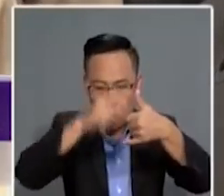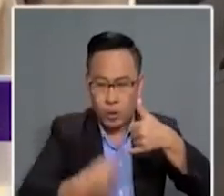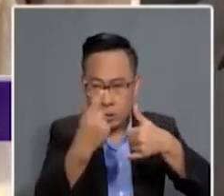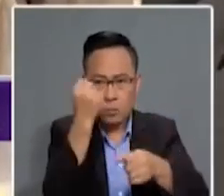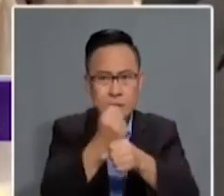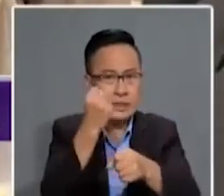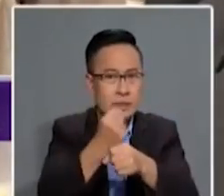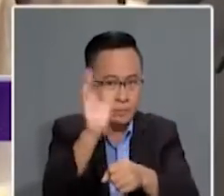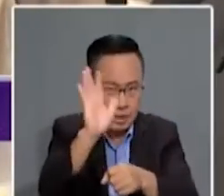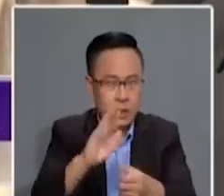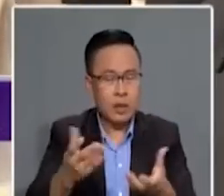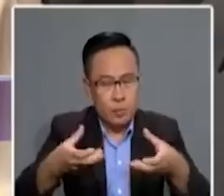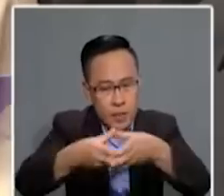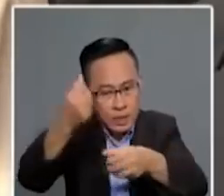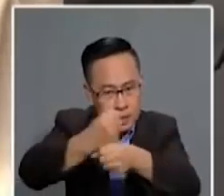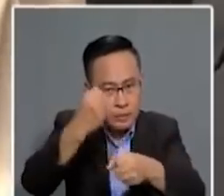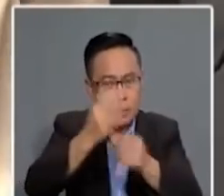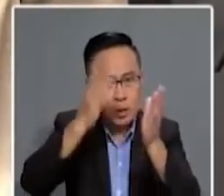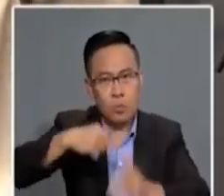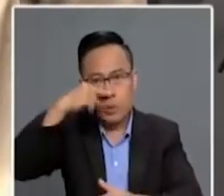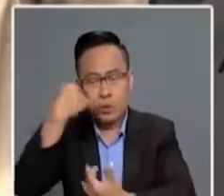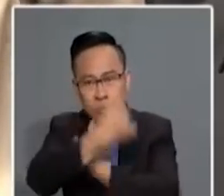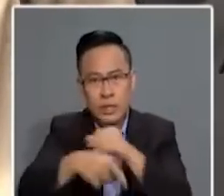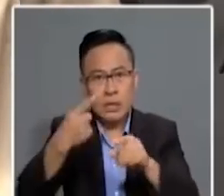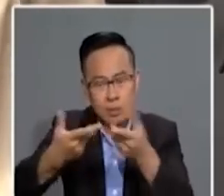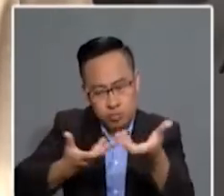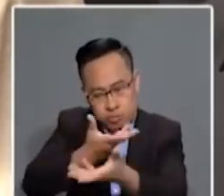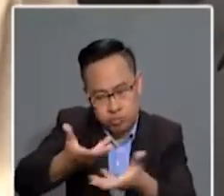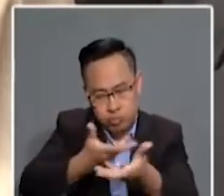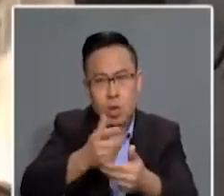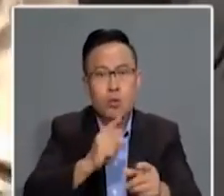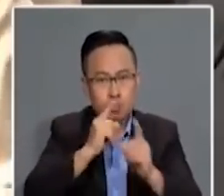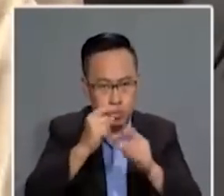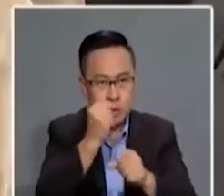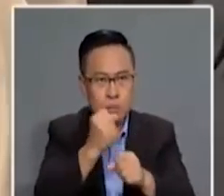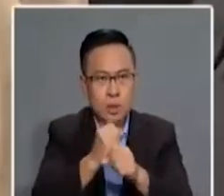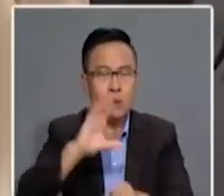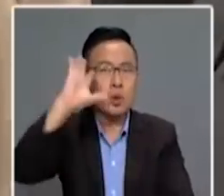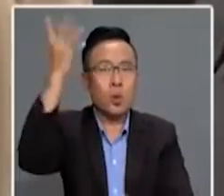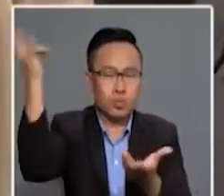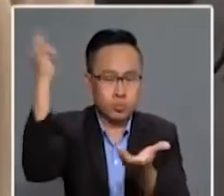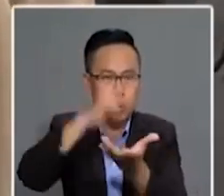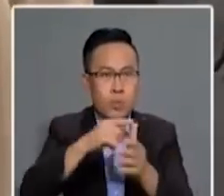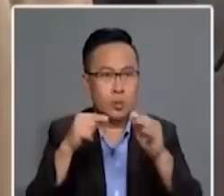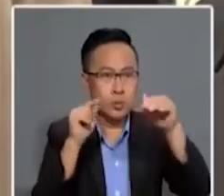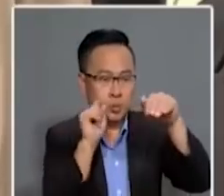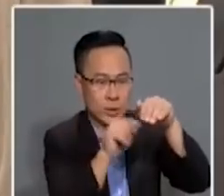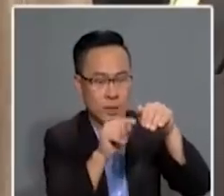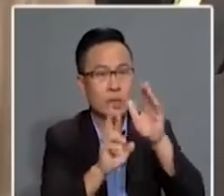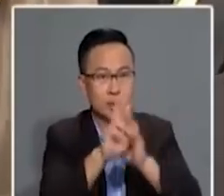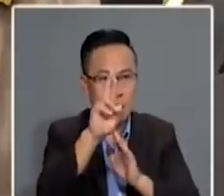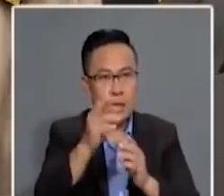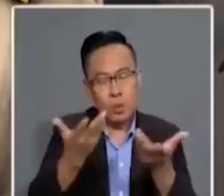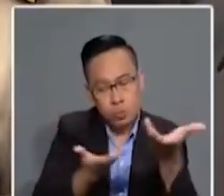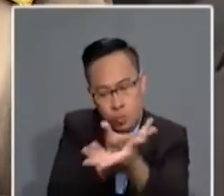คณะทำงานทั้งต่างประเทศด้วยนักเทคนิคต่างๆก็มาทั่วโลกก็อยู่ที่โน่นจะทำอย่างไรก็ต้องตัดสินใ